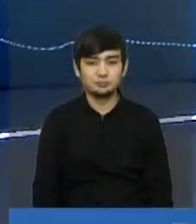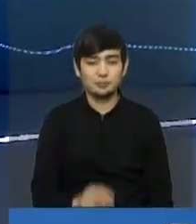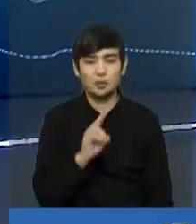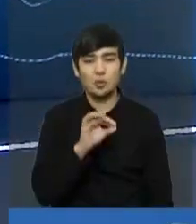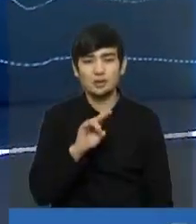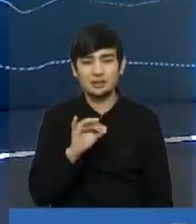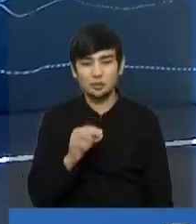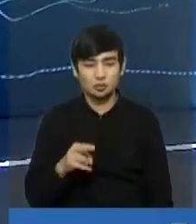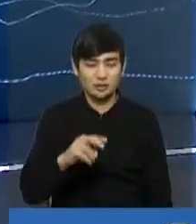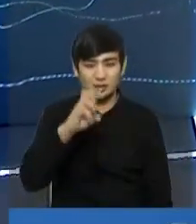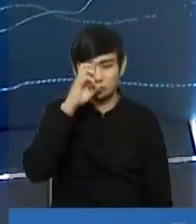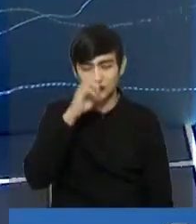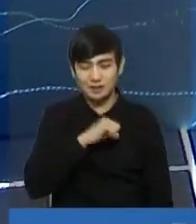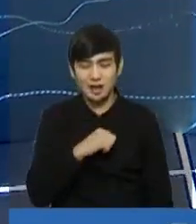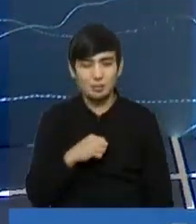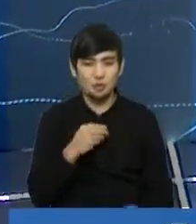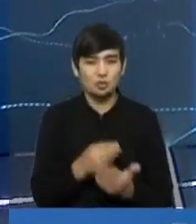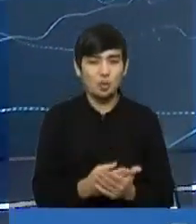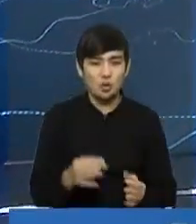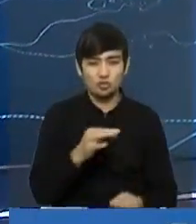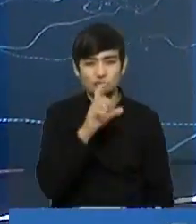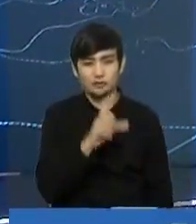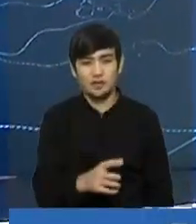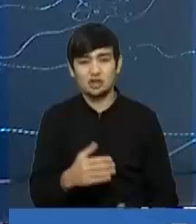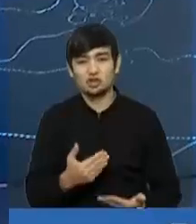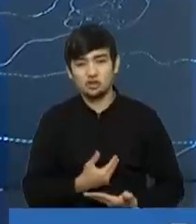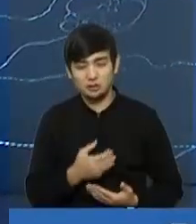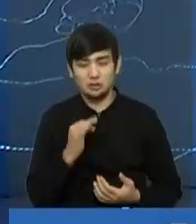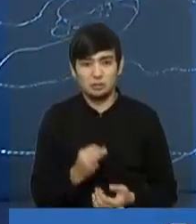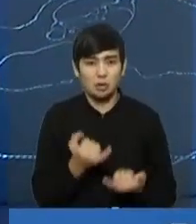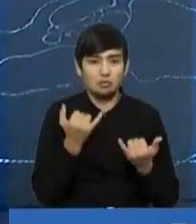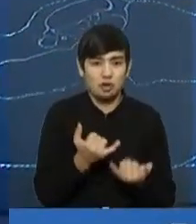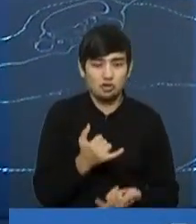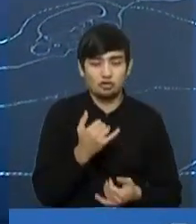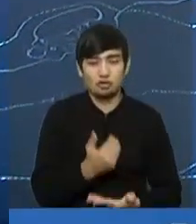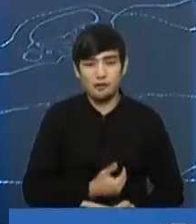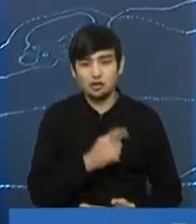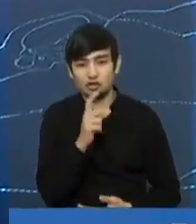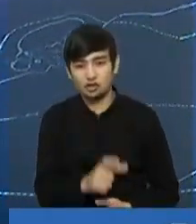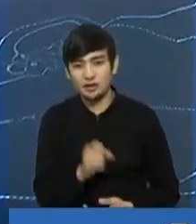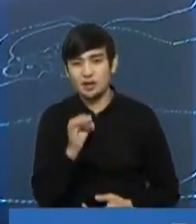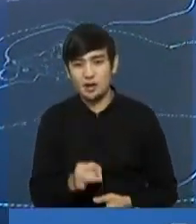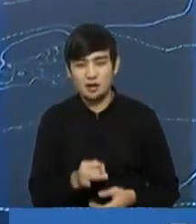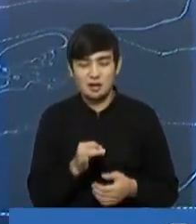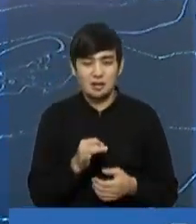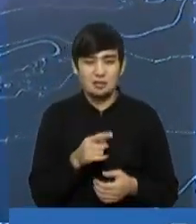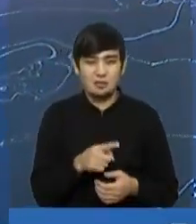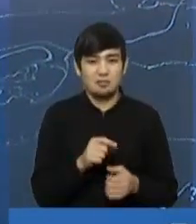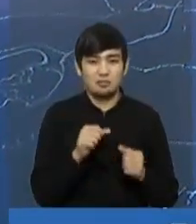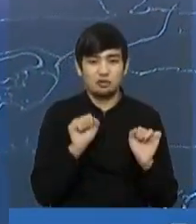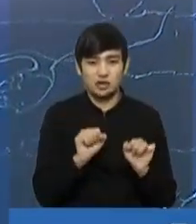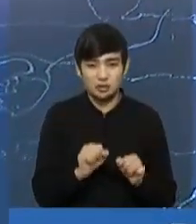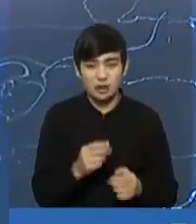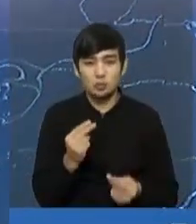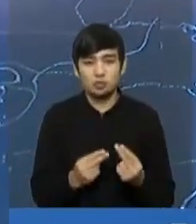Конституциямызда мемлекеттің ең қымбат құндылығы адам делінгенімен бүгінде сол адам өмірімен қауіпсіздігі ойыншық болып қалған сияқты.